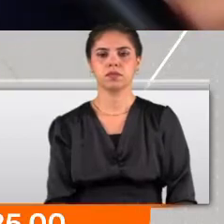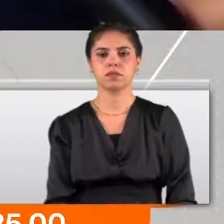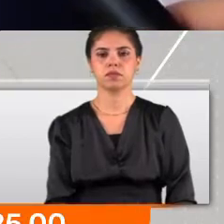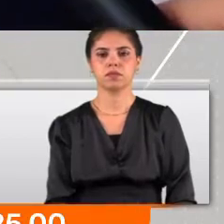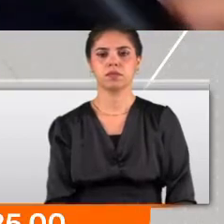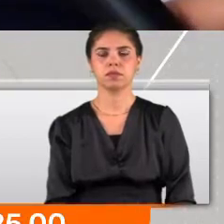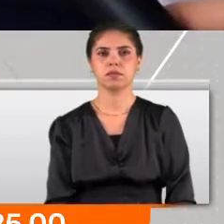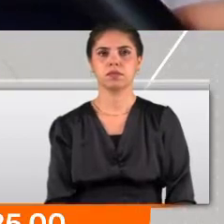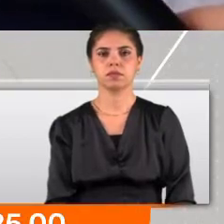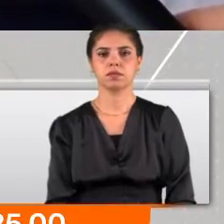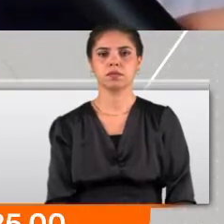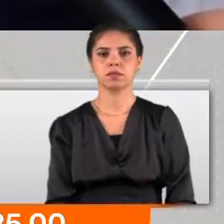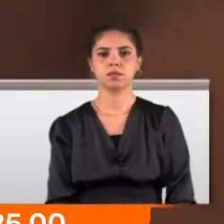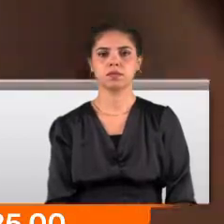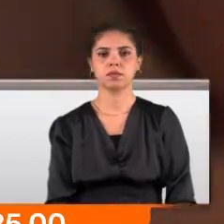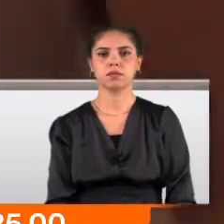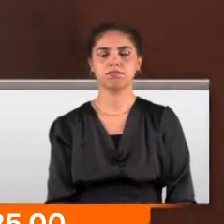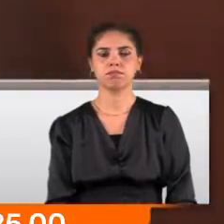geldi.